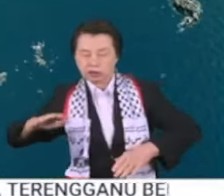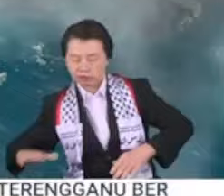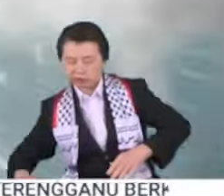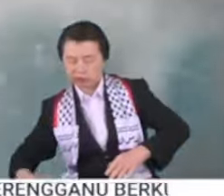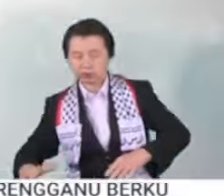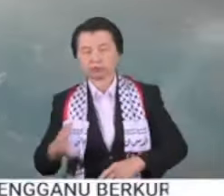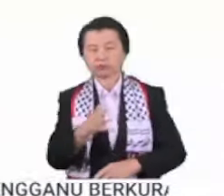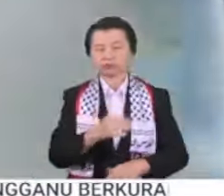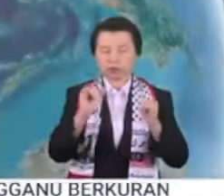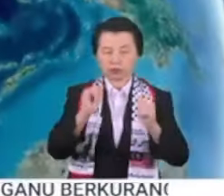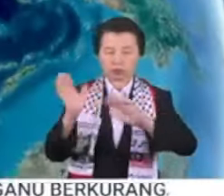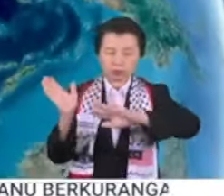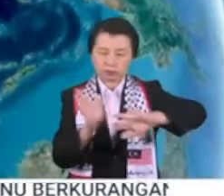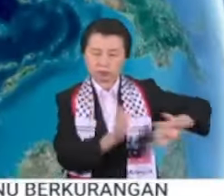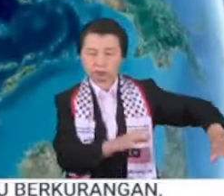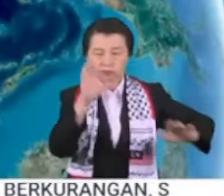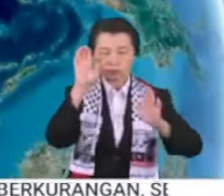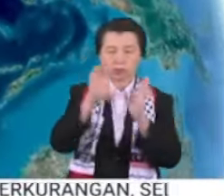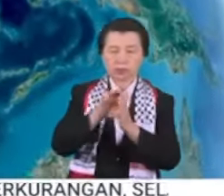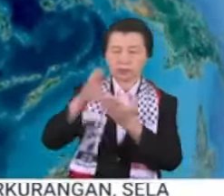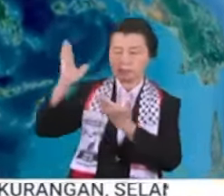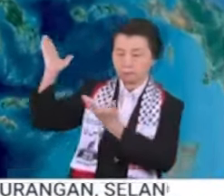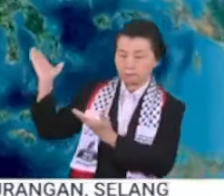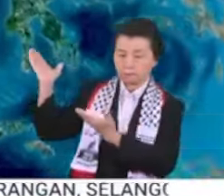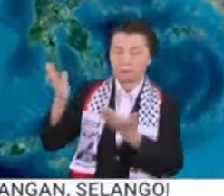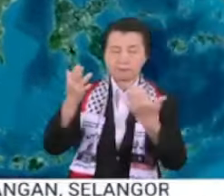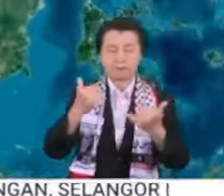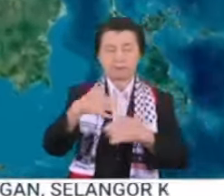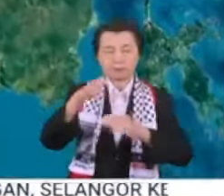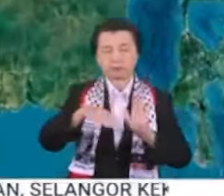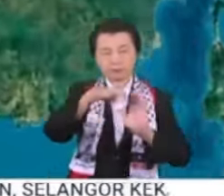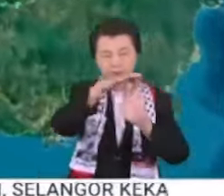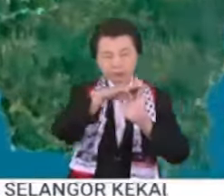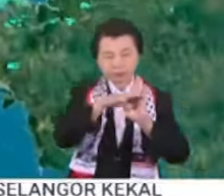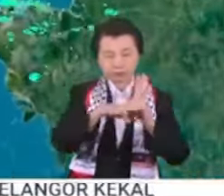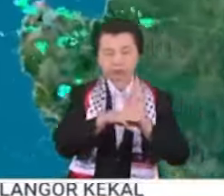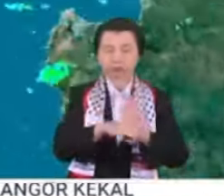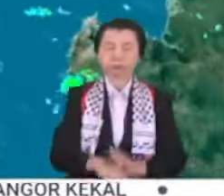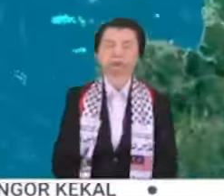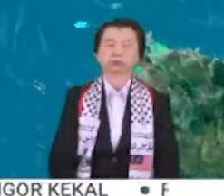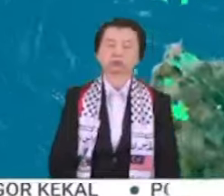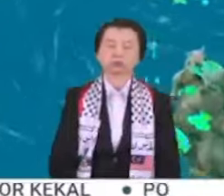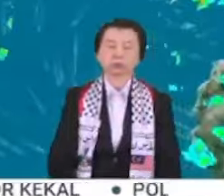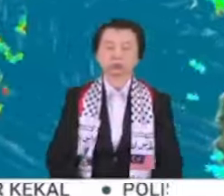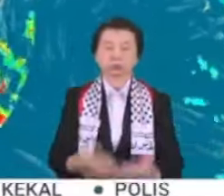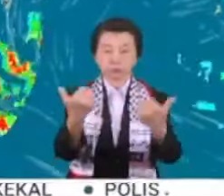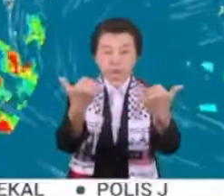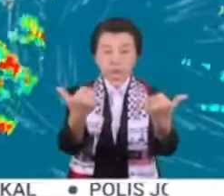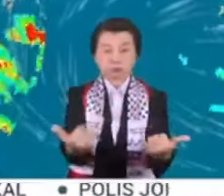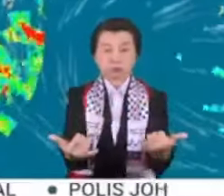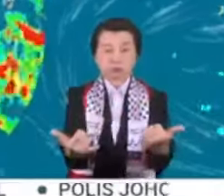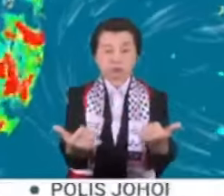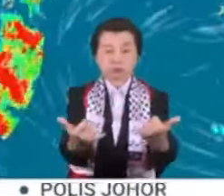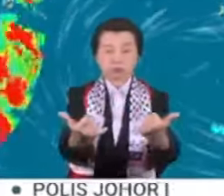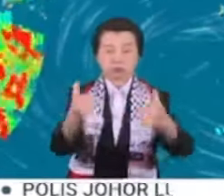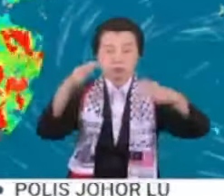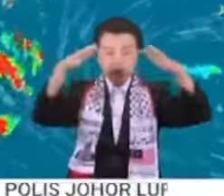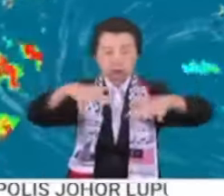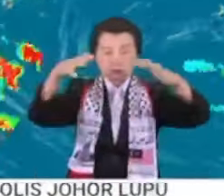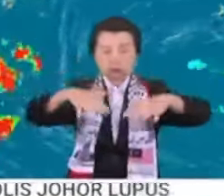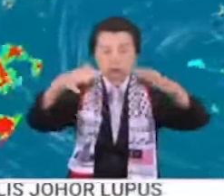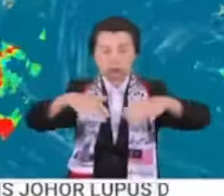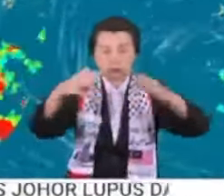Baik, seterusnya kita akan beralih ke paparan gemerada bagi melihat keadaan cuaca semasa dengan lebih terperinci. Pada ketika ini, keadaan cuaca lembap